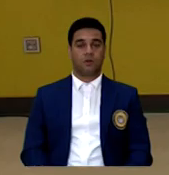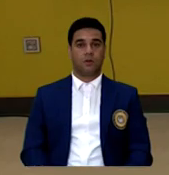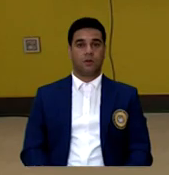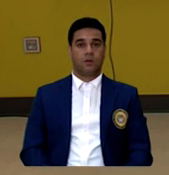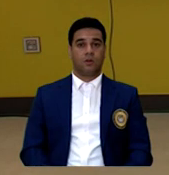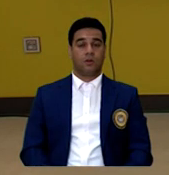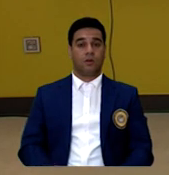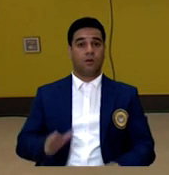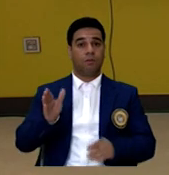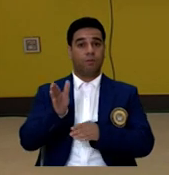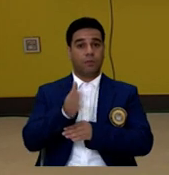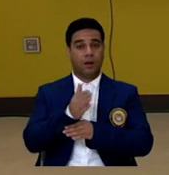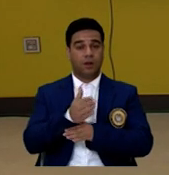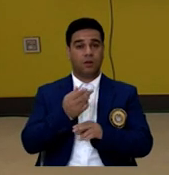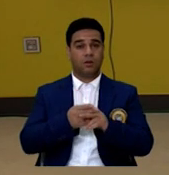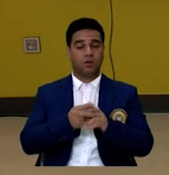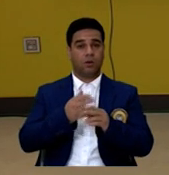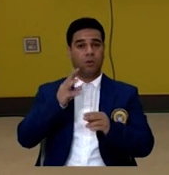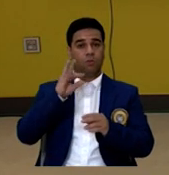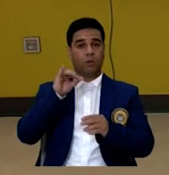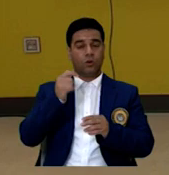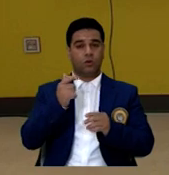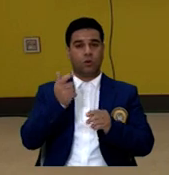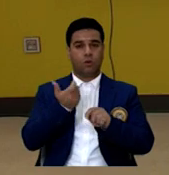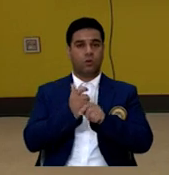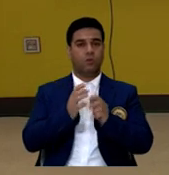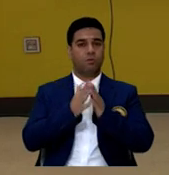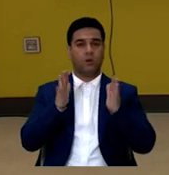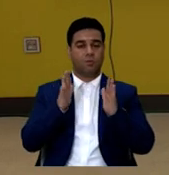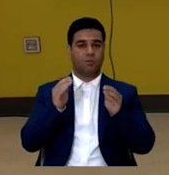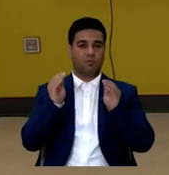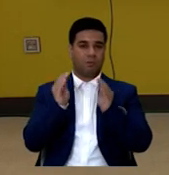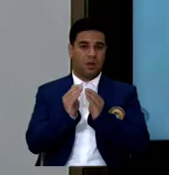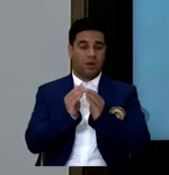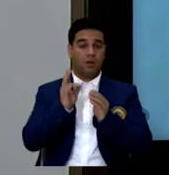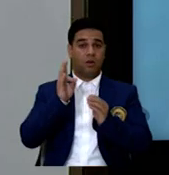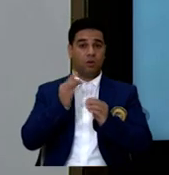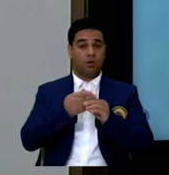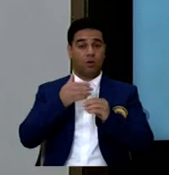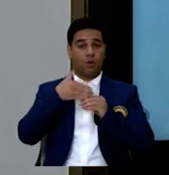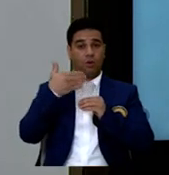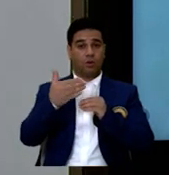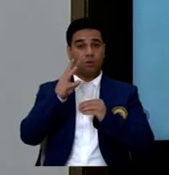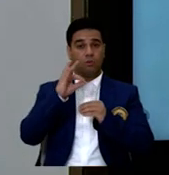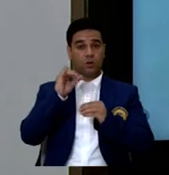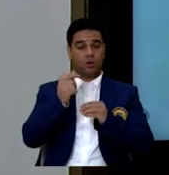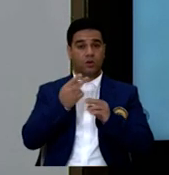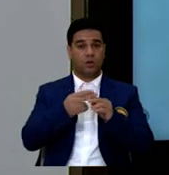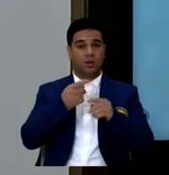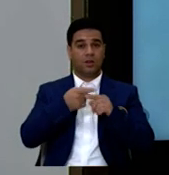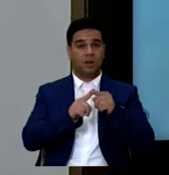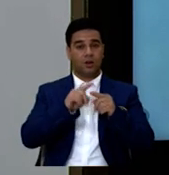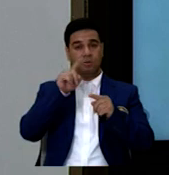iboratdir. Baliqlarda bosh miya unchalik katta hajmga ega emas. Oldingi miya esa yarim